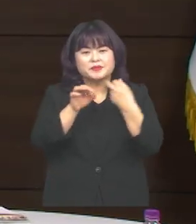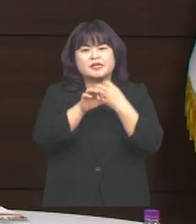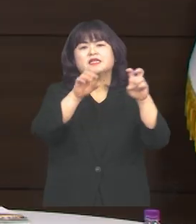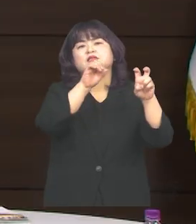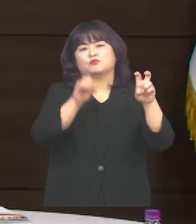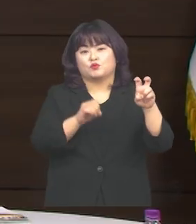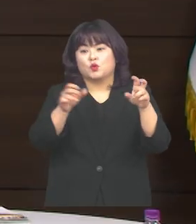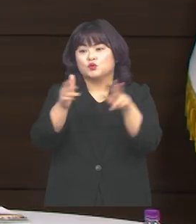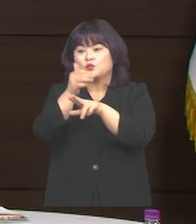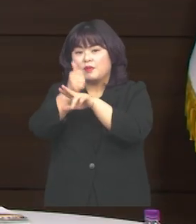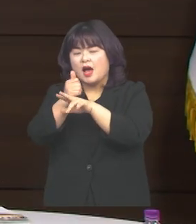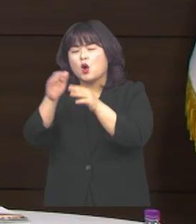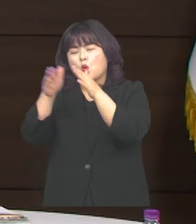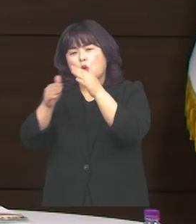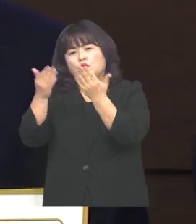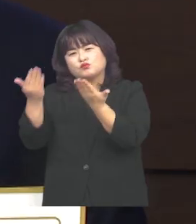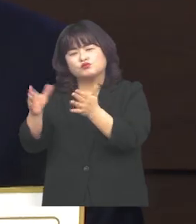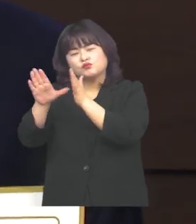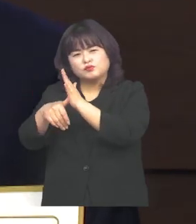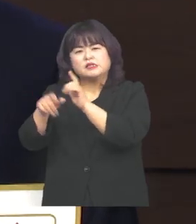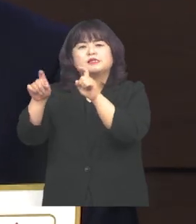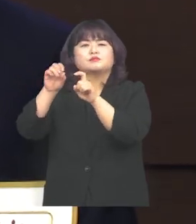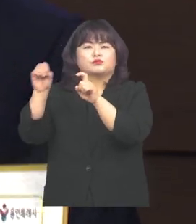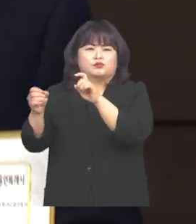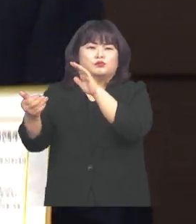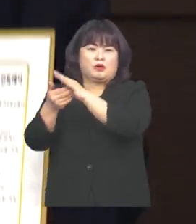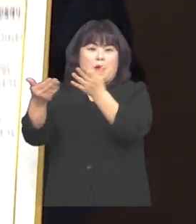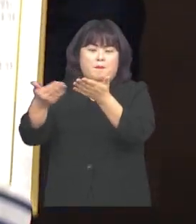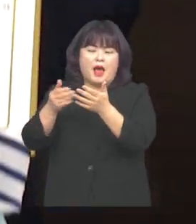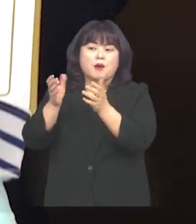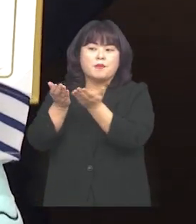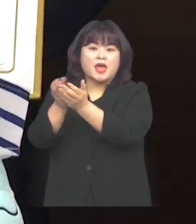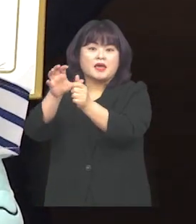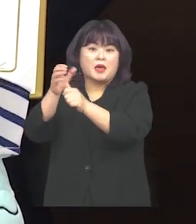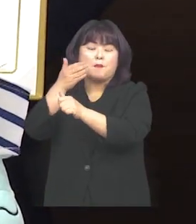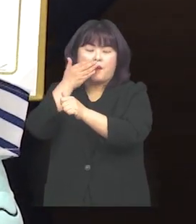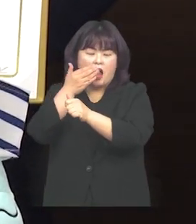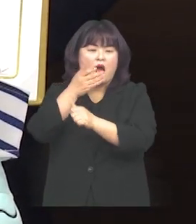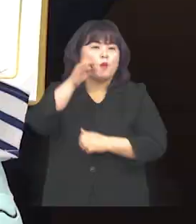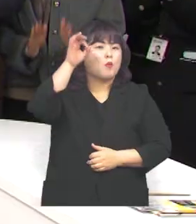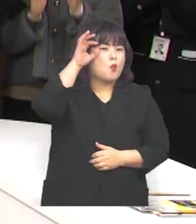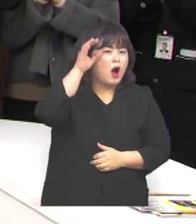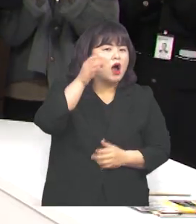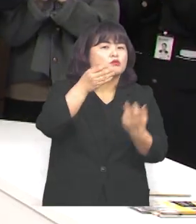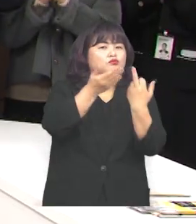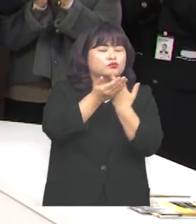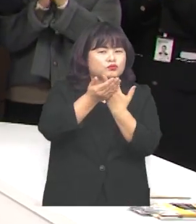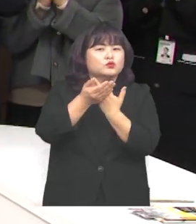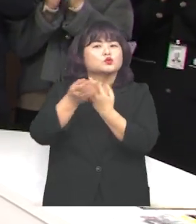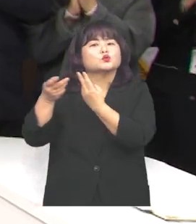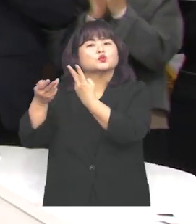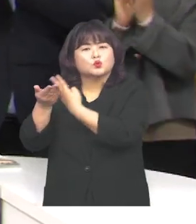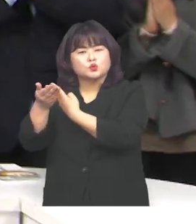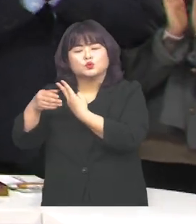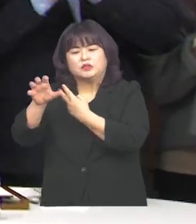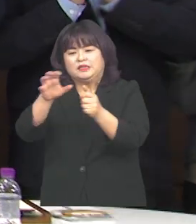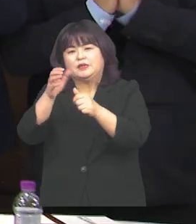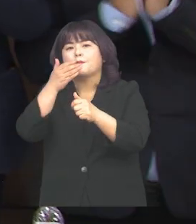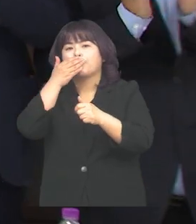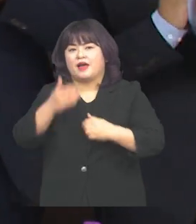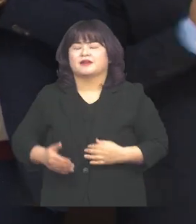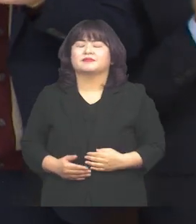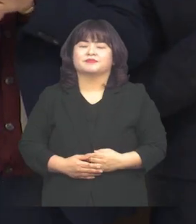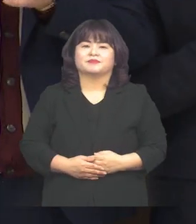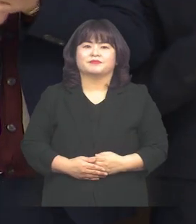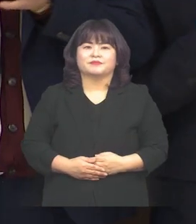20%, 주말과 공휴일엔 최대 10%의 할인율이 적용된 선박 운임으로 포항 울릉, 울릉 독도 간 크루즈를